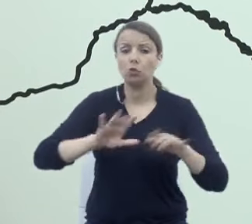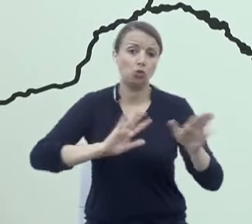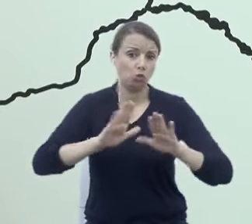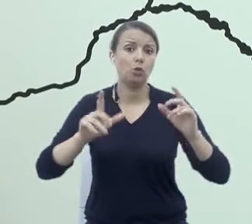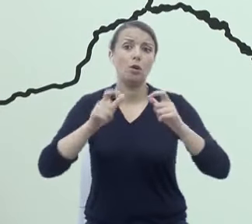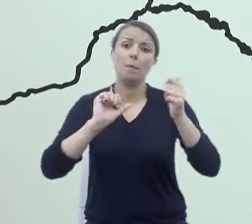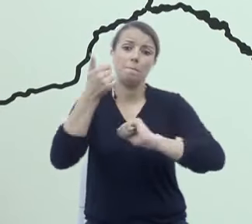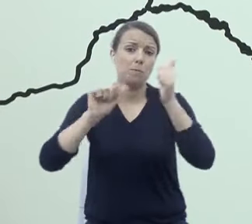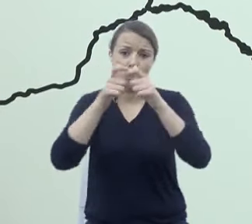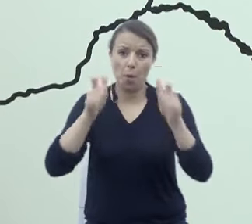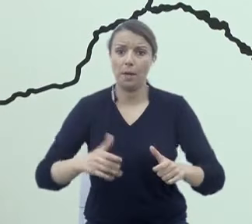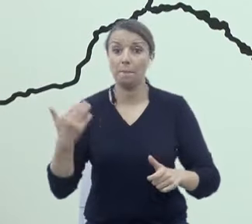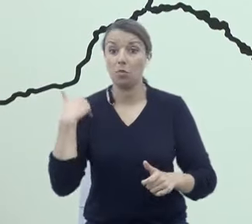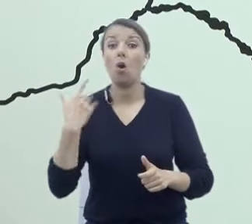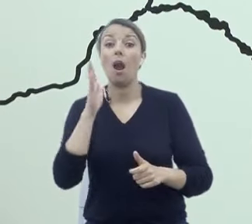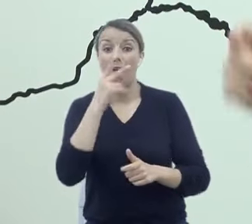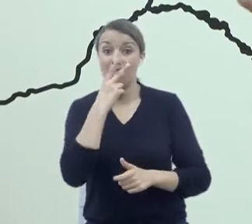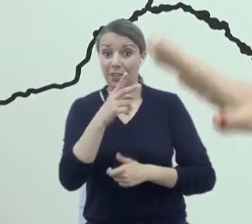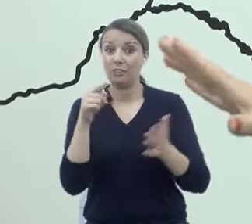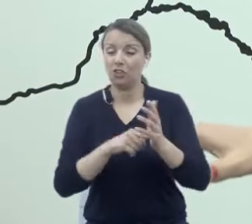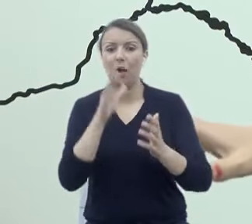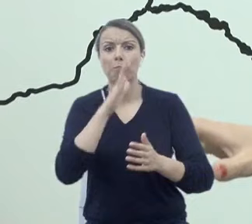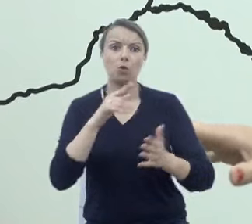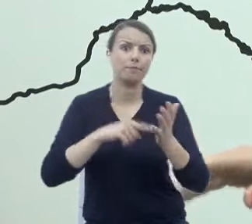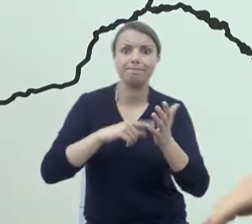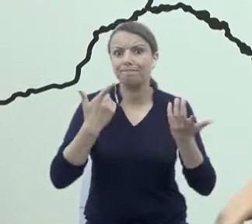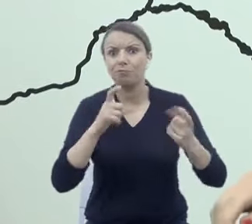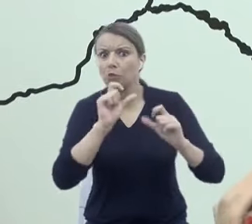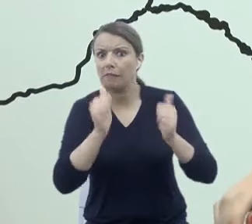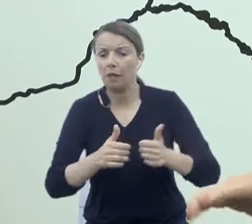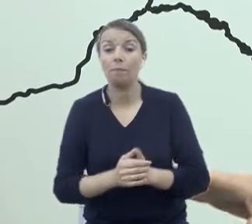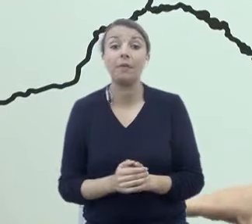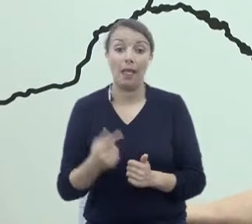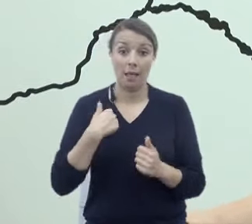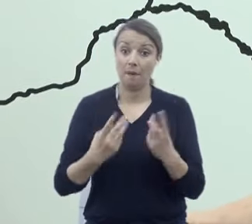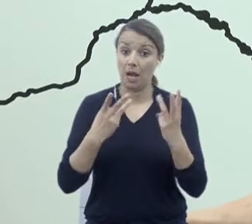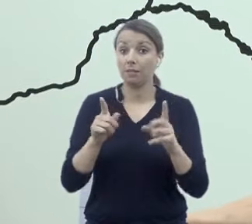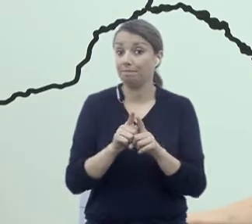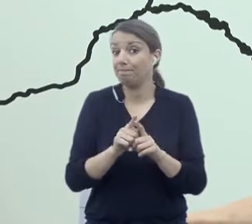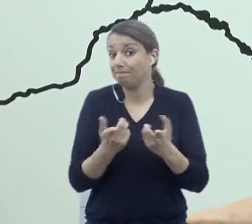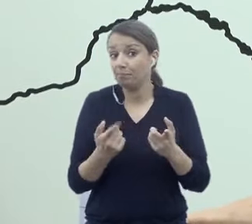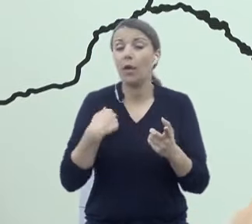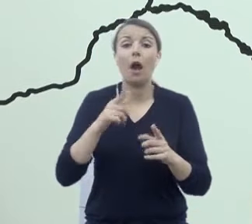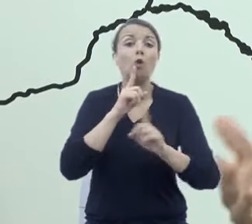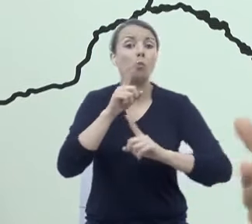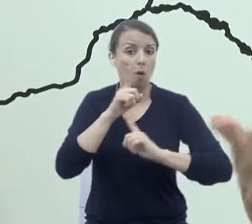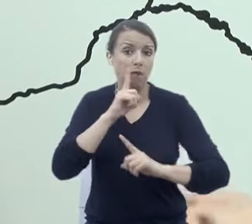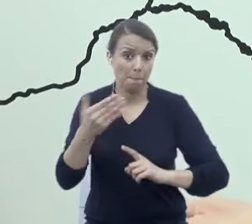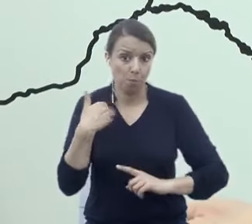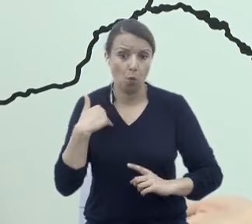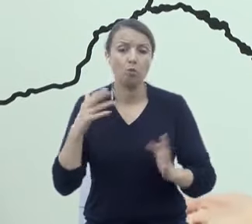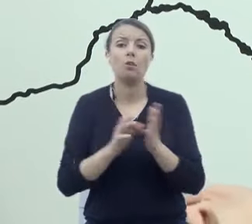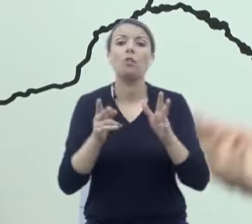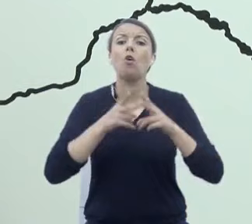to, co dla mnie też było bardzo istotne, prawda, bo to też nam wybrzmiało w naszej rozmowie, chodzi o ten okres